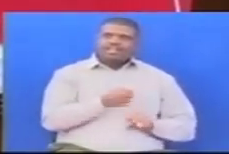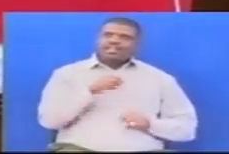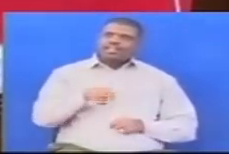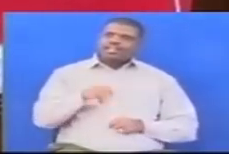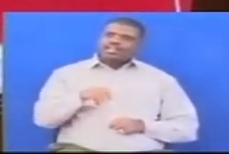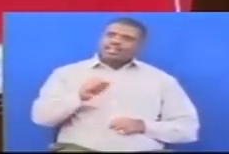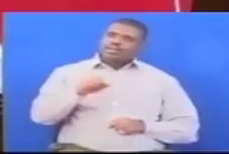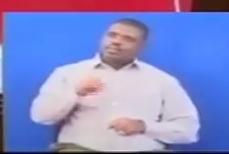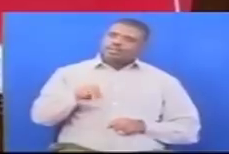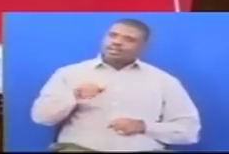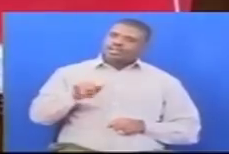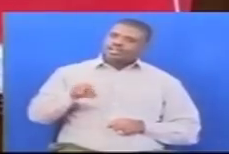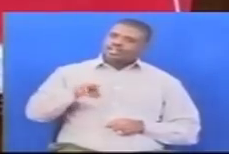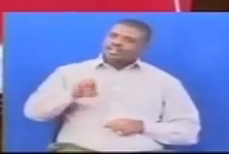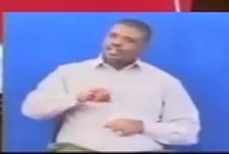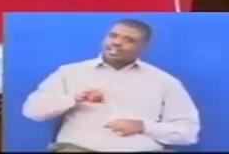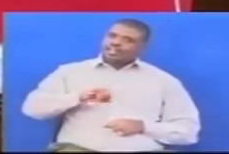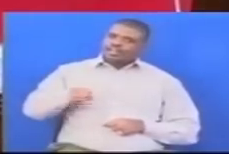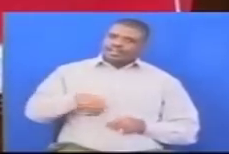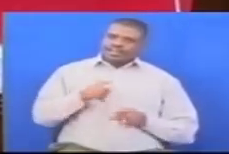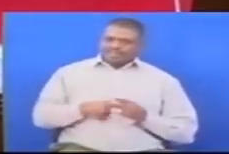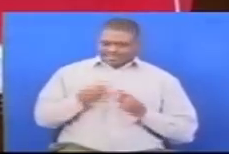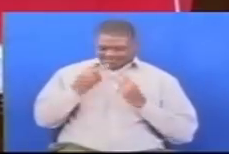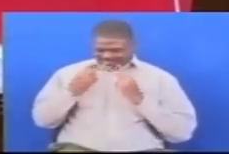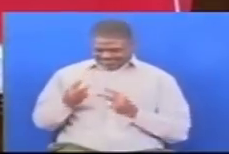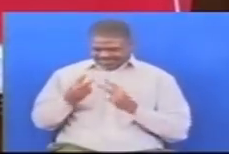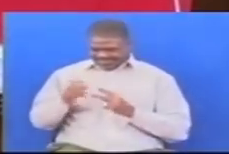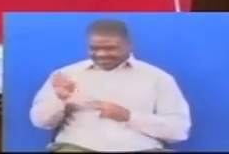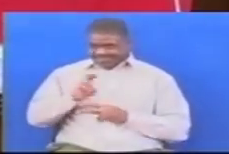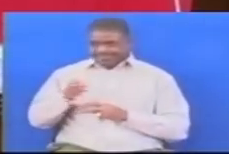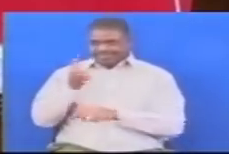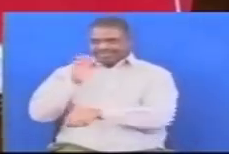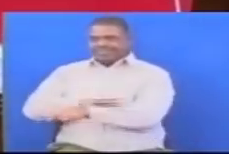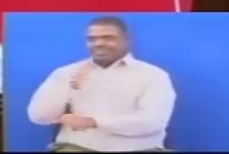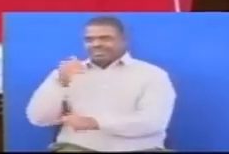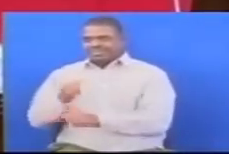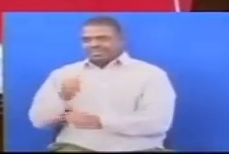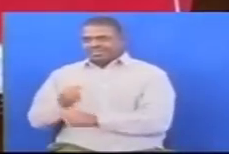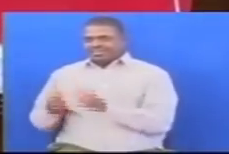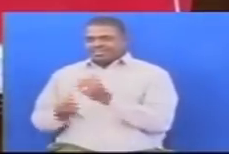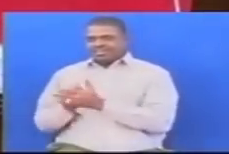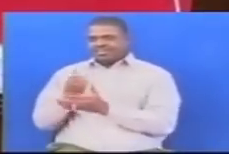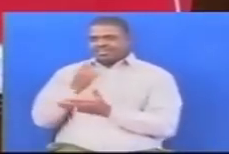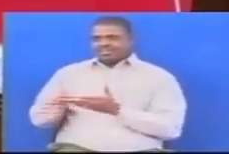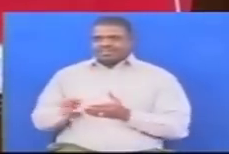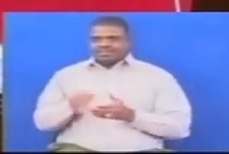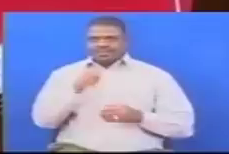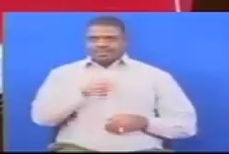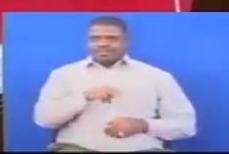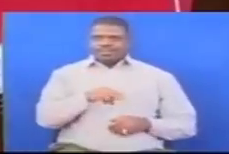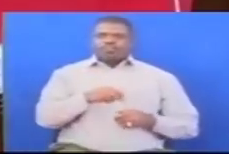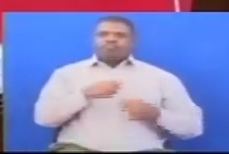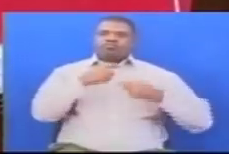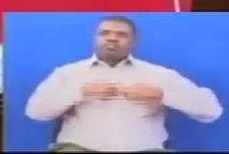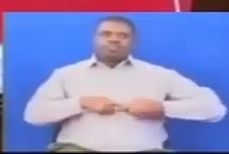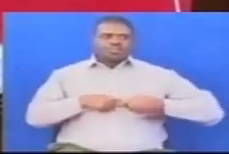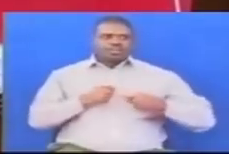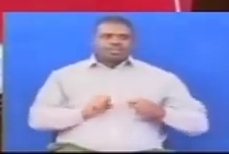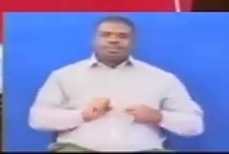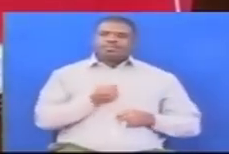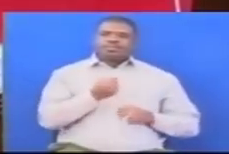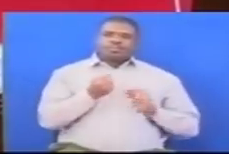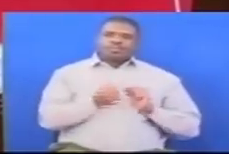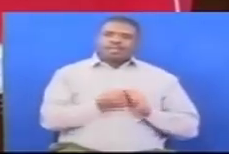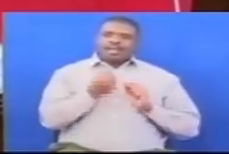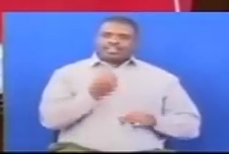ushahidi kabisa. Wewe uliona wapi mjomba kazi itoke gari Dar es Salaam paka na Manyere unapojua na Manyere? Gari fuso milioni 12. Uliona wapi